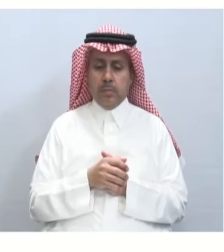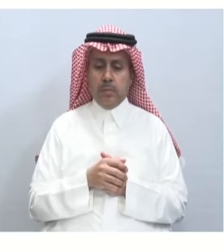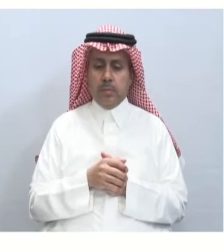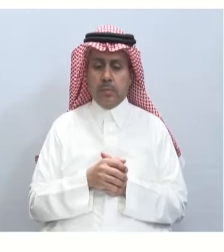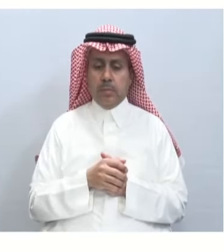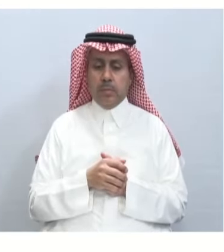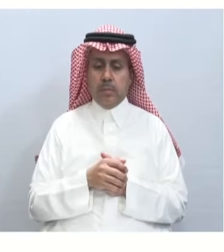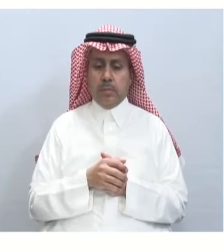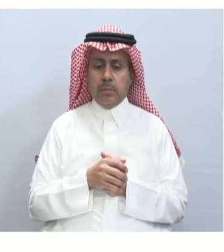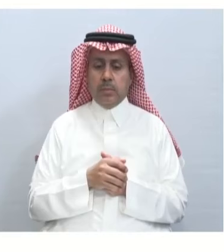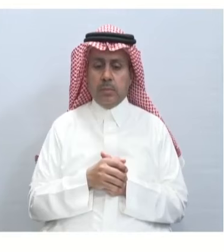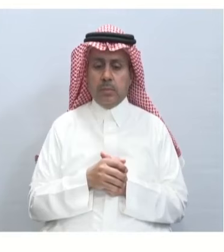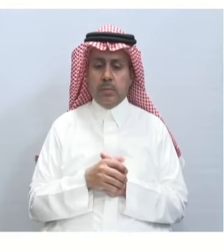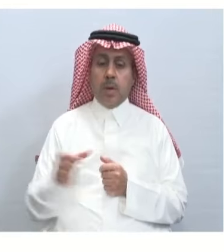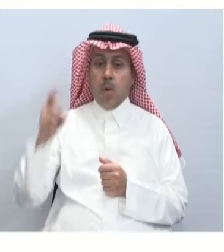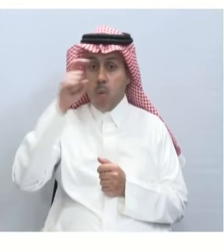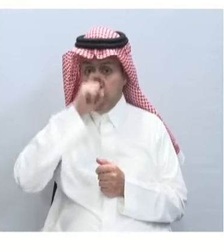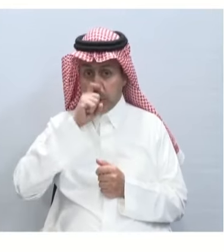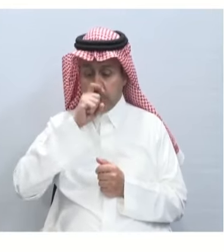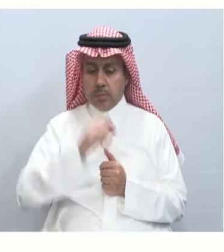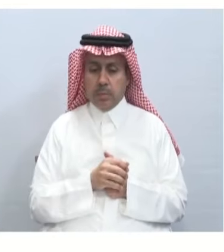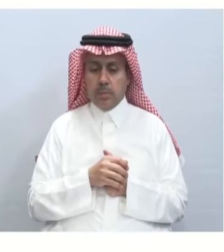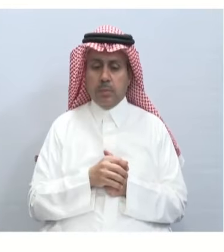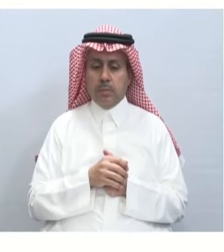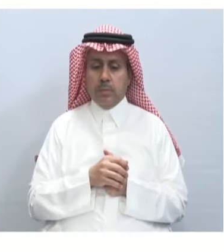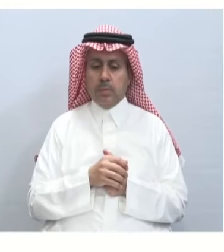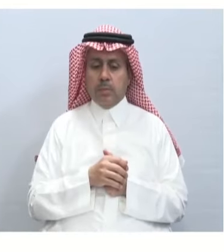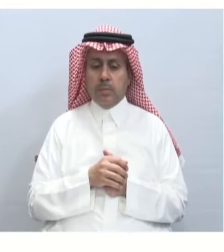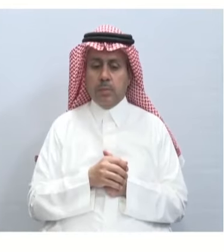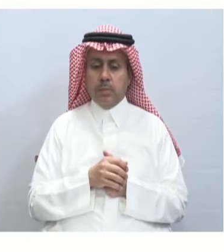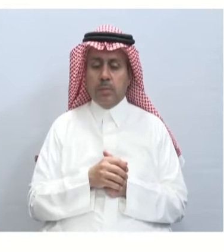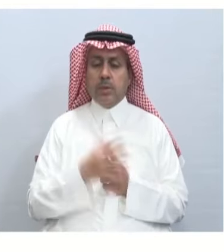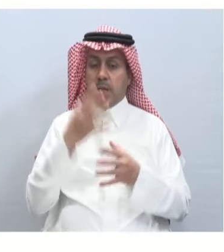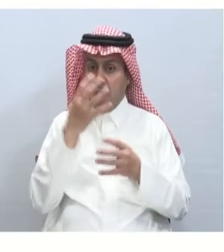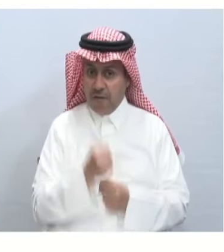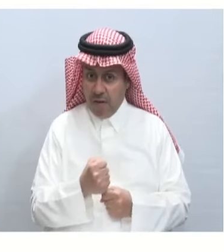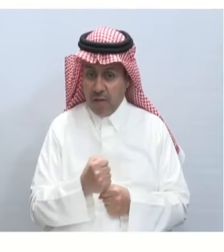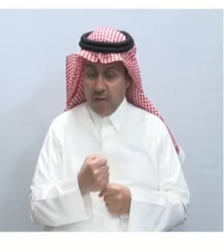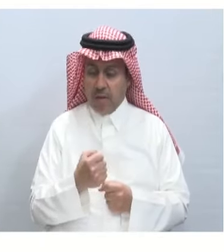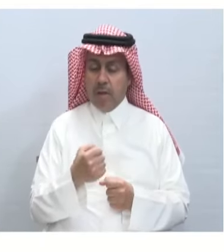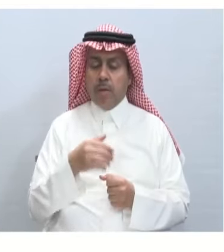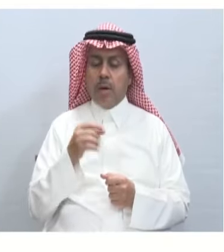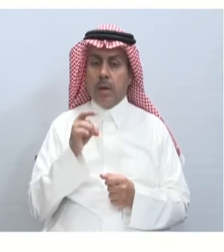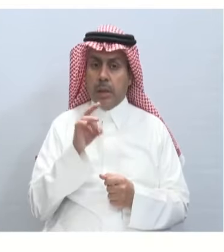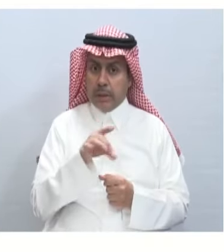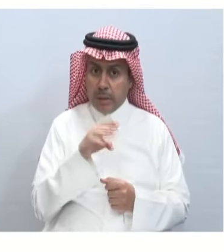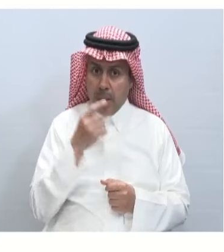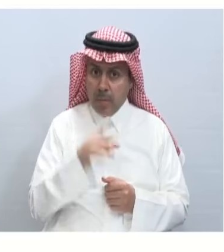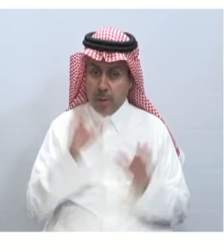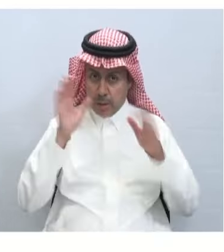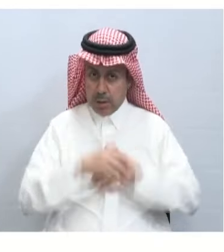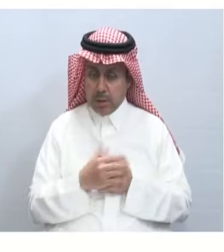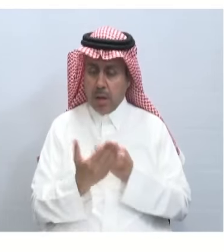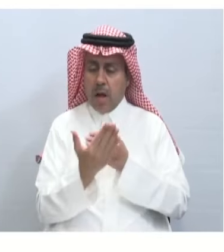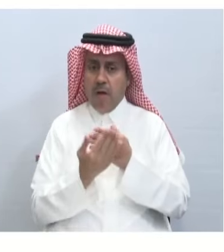المستحاضه يجب عليها ان تتحفظ بما يمنع خروج الدم اثناء الصلاه